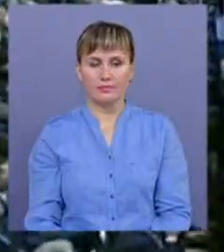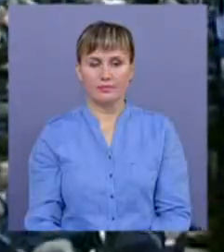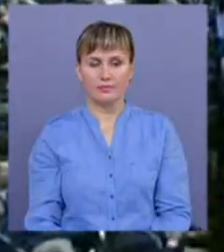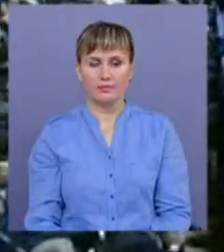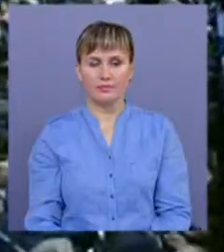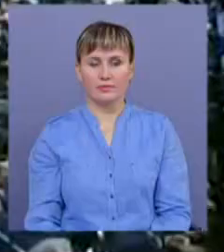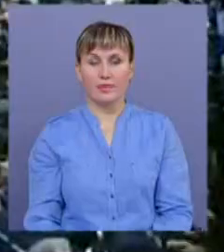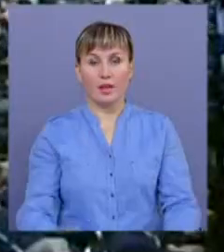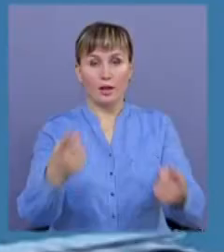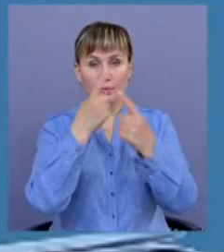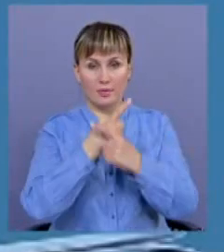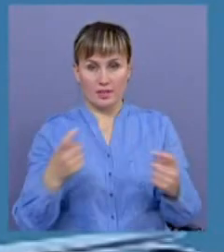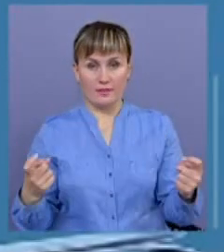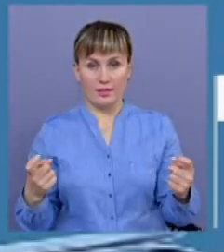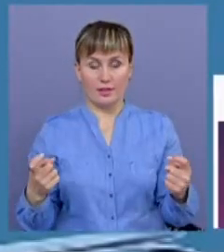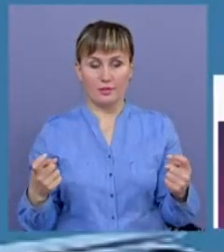Призываю